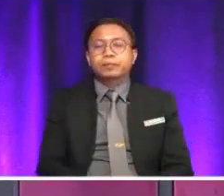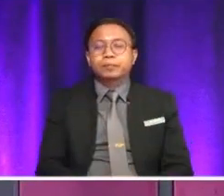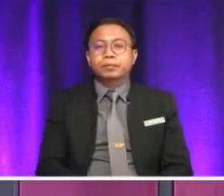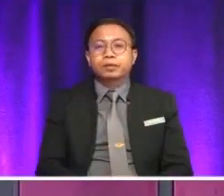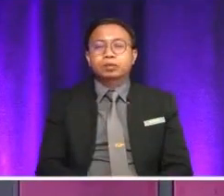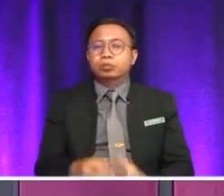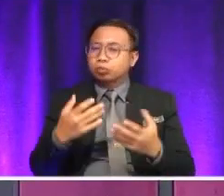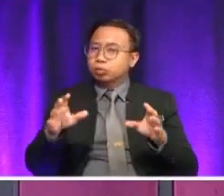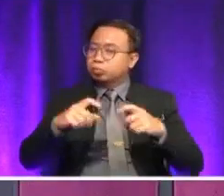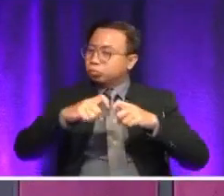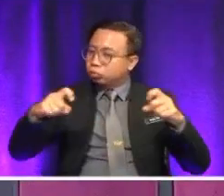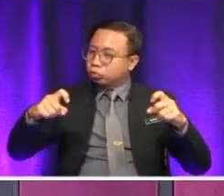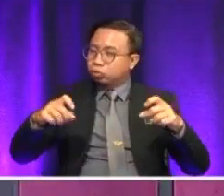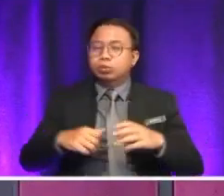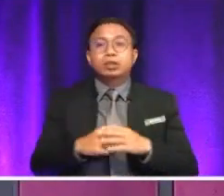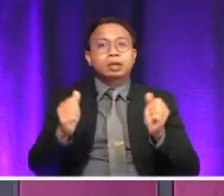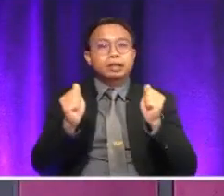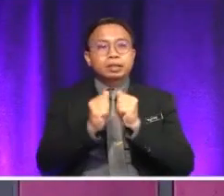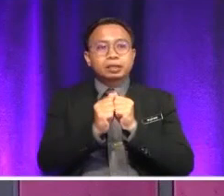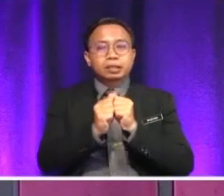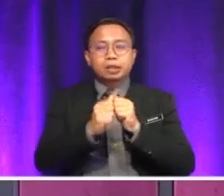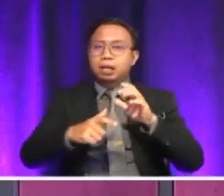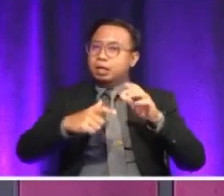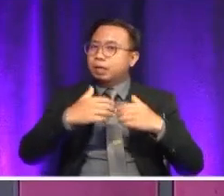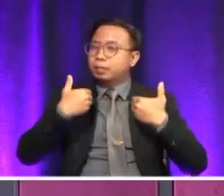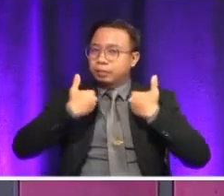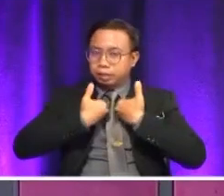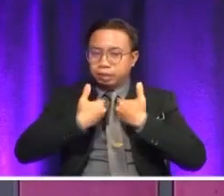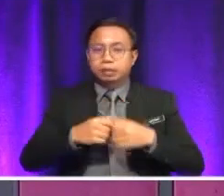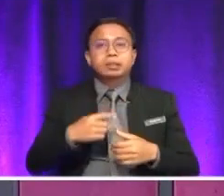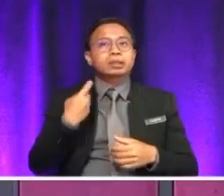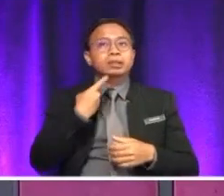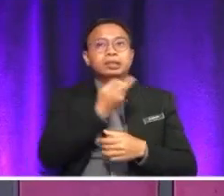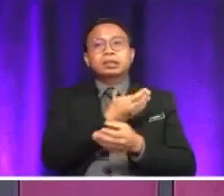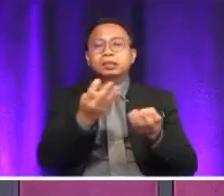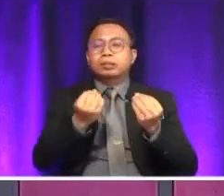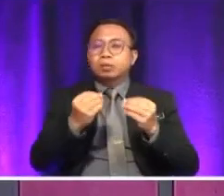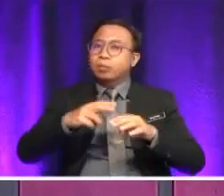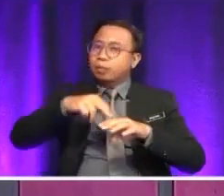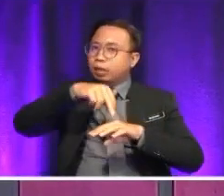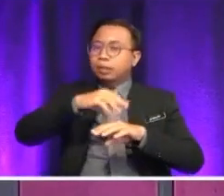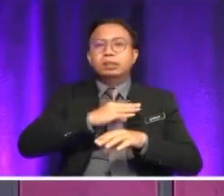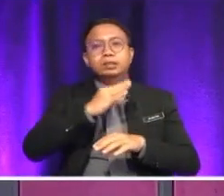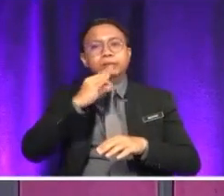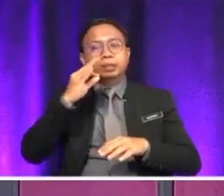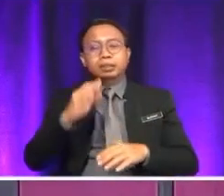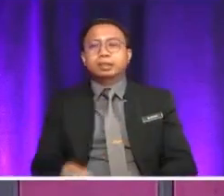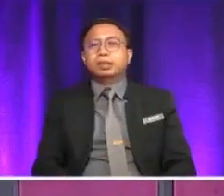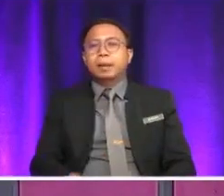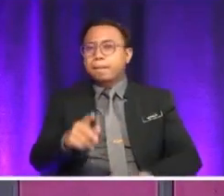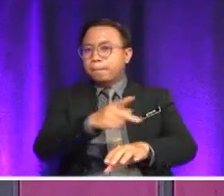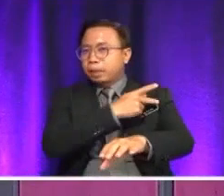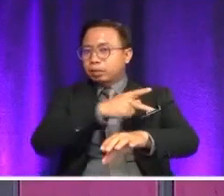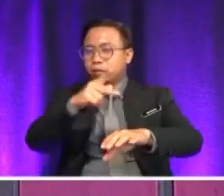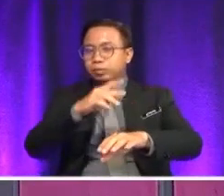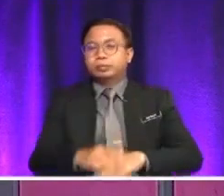putus asa kan, dengan satu lagi dia letih dan sebagainya. So kita nak bangkitkan semangat macam mana? Gunakan okey